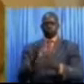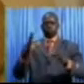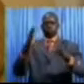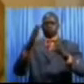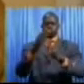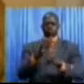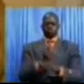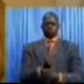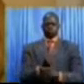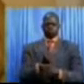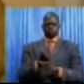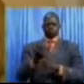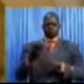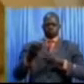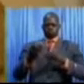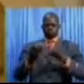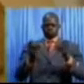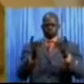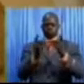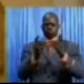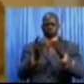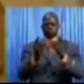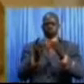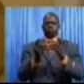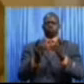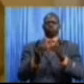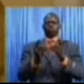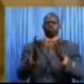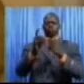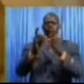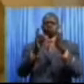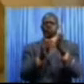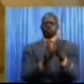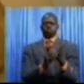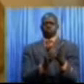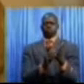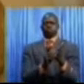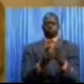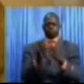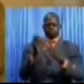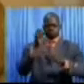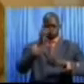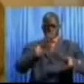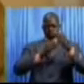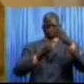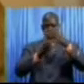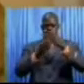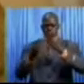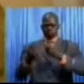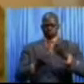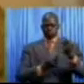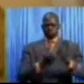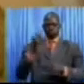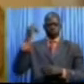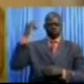d'une maîtrise ou d'un master en droit, sciences économiques et gestion,